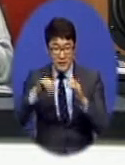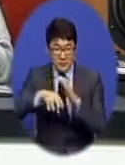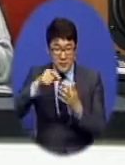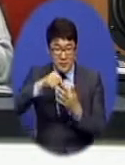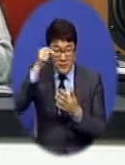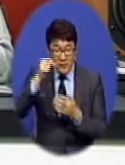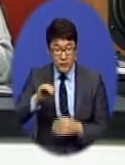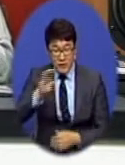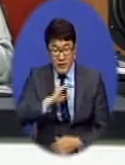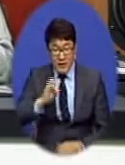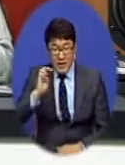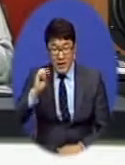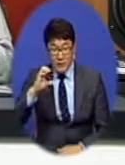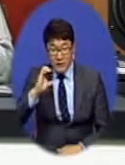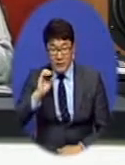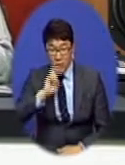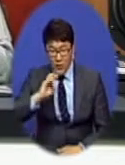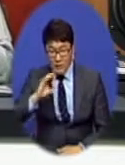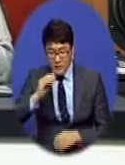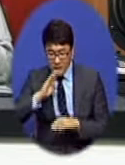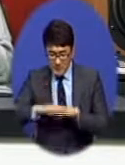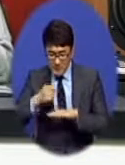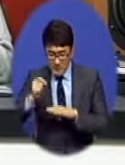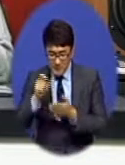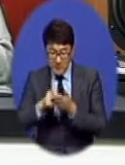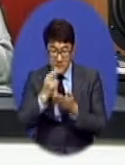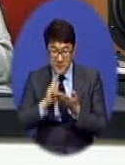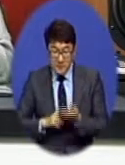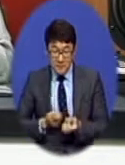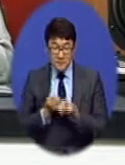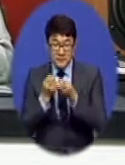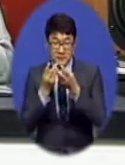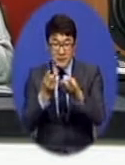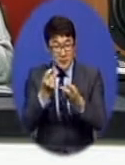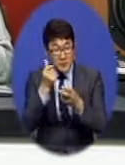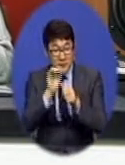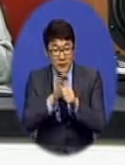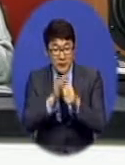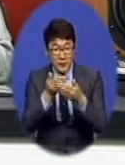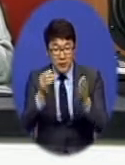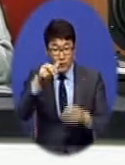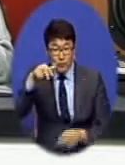추첨해서 뭘 저희 드릴까요? 저희 MC들의 사인이 들어있는 CD를 세 분에게 보내드리겠습니다. 네, 그렇습니다. 네. 여기서 힌트 한번 드릴까요? 네.